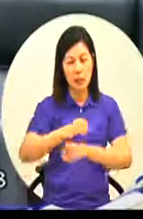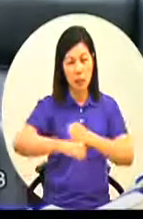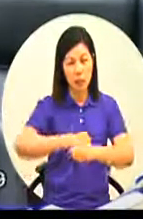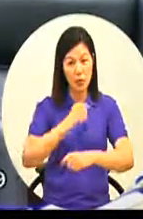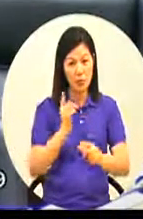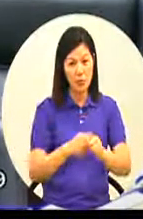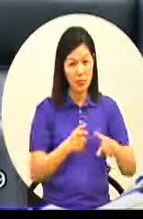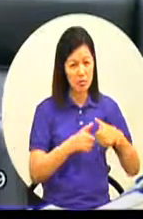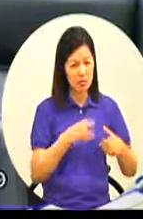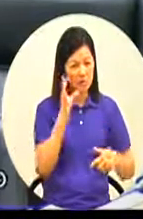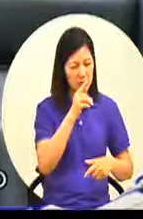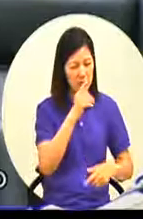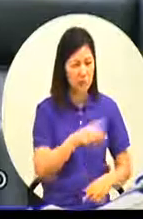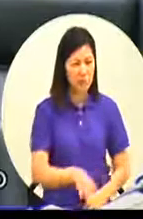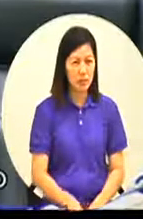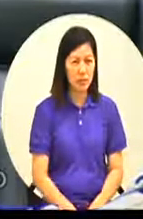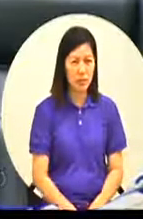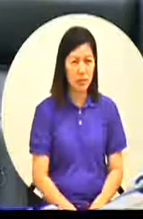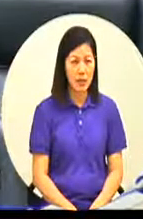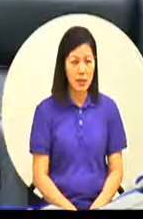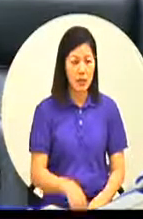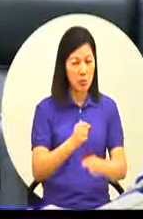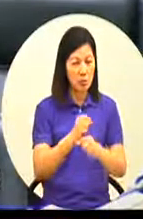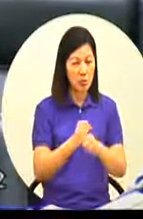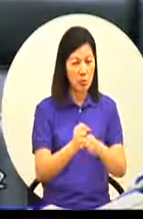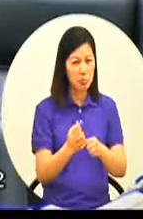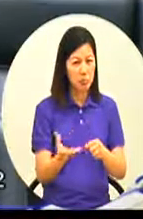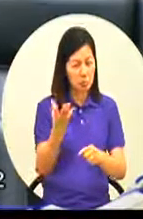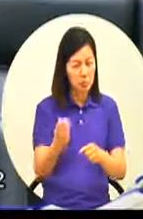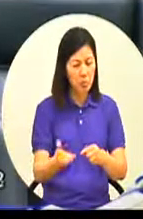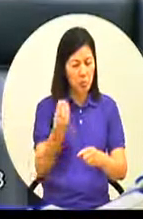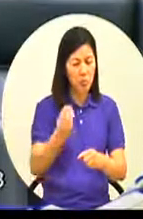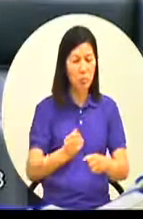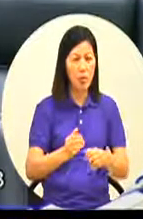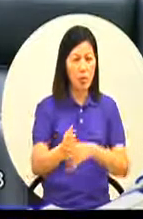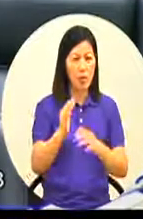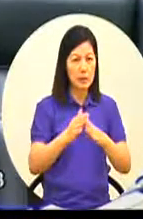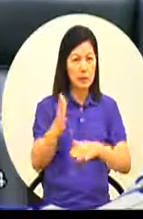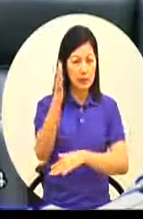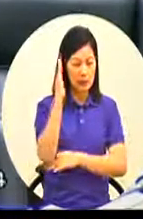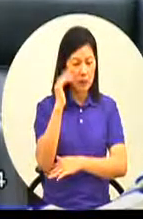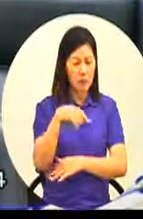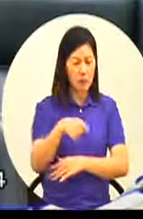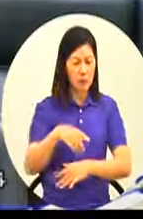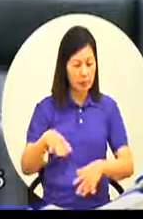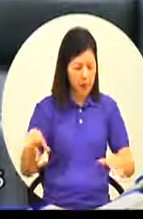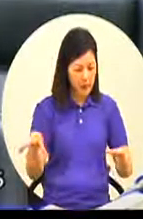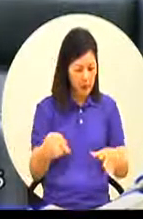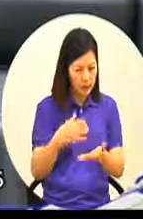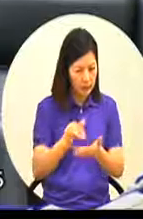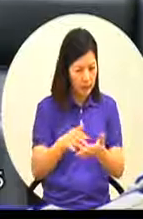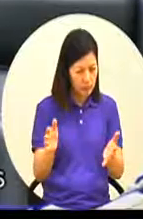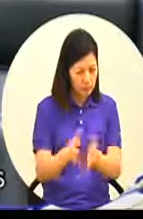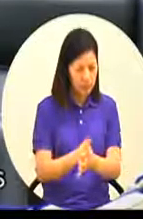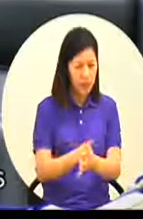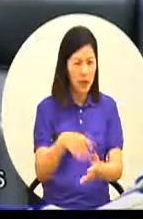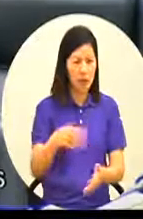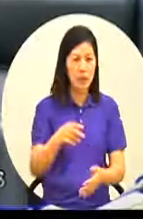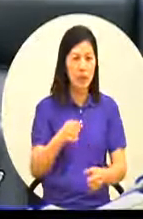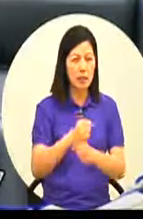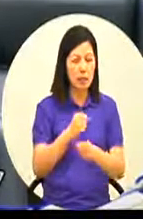有点奇怪、哦嗯啊、其实业务量可能我们市政府这边可能要进一步再 做一个统合， 好、 哦，让我们这个业务可